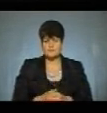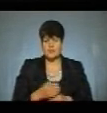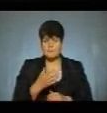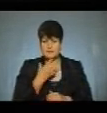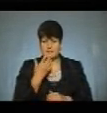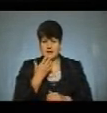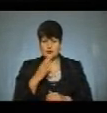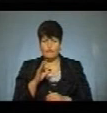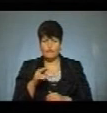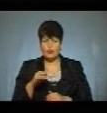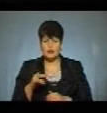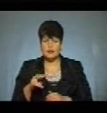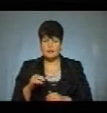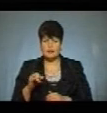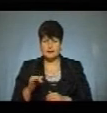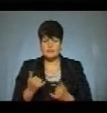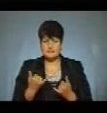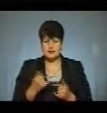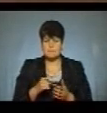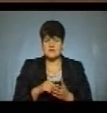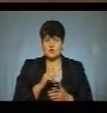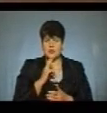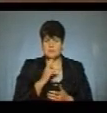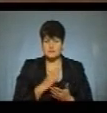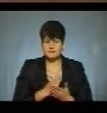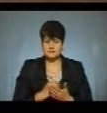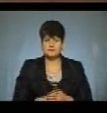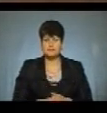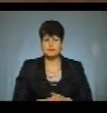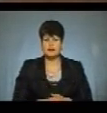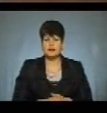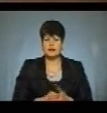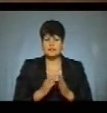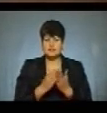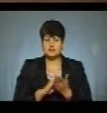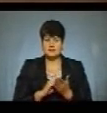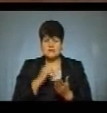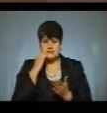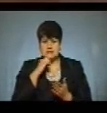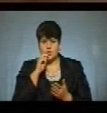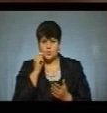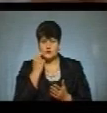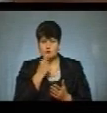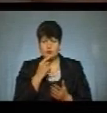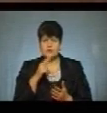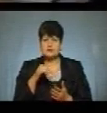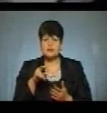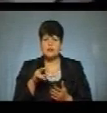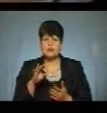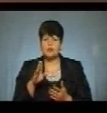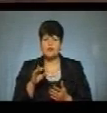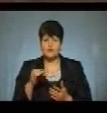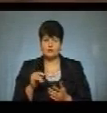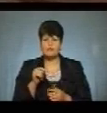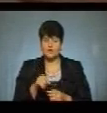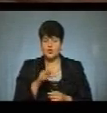тої частини, до якої відноситься зараз місто Кременець. Книжка написана староукраїнською мовою, діловою мовою, якою у той